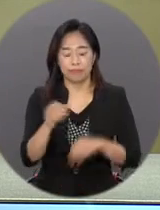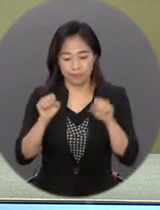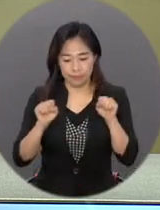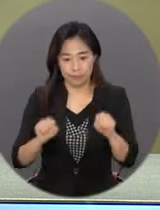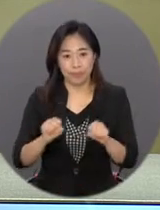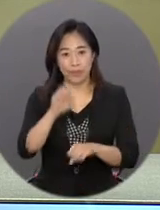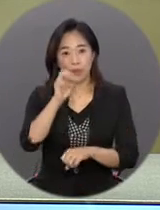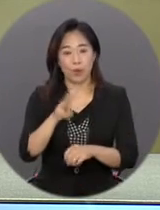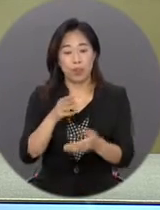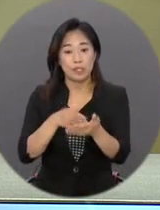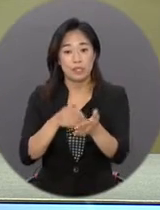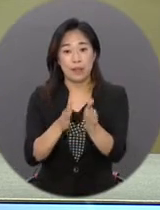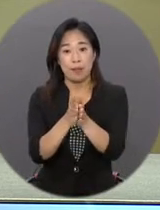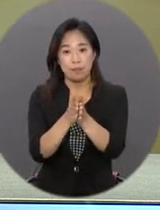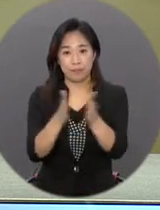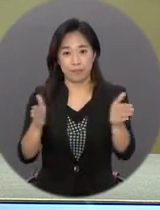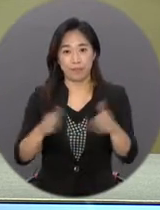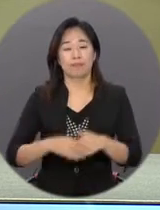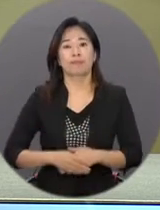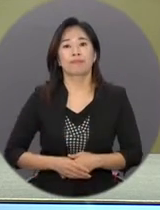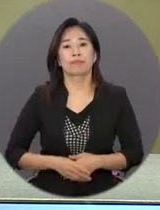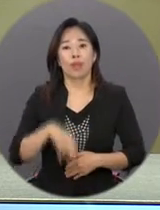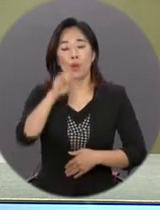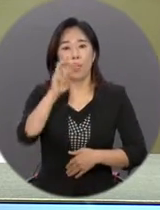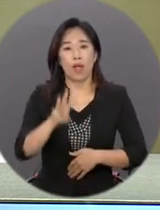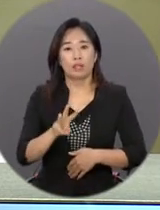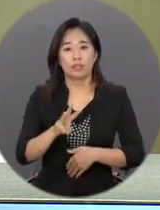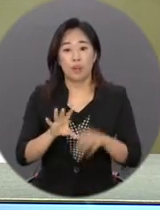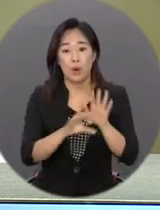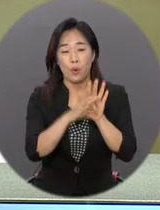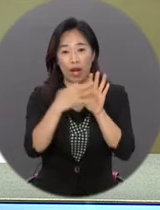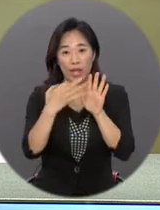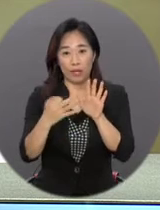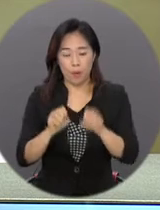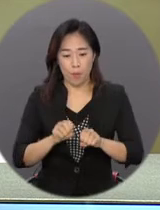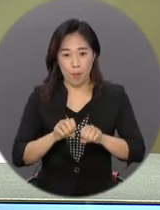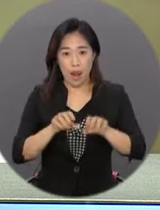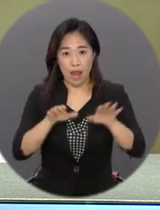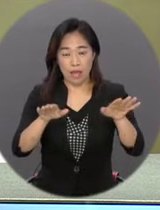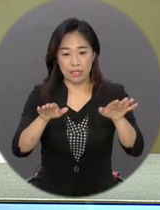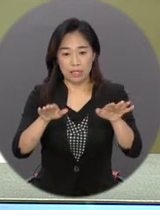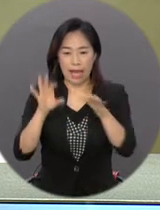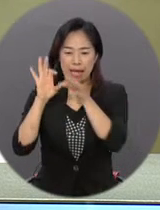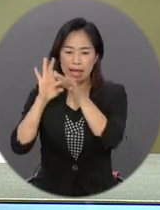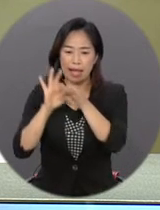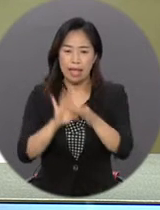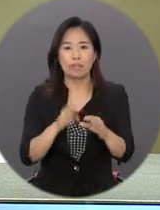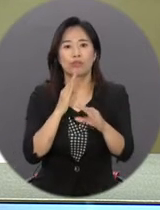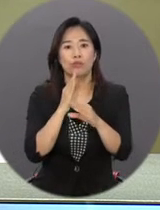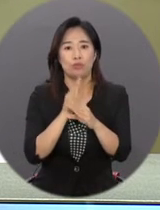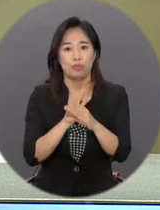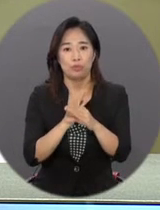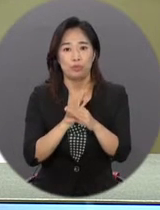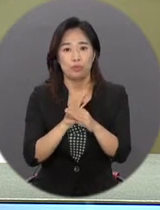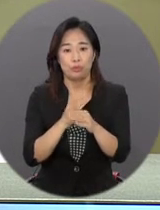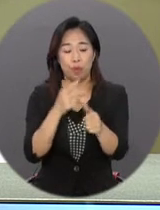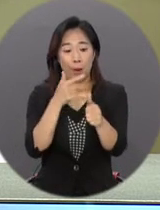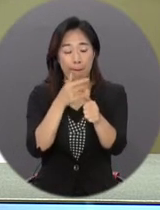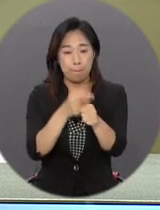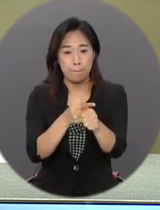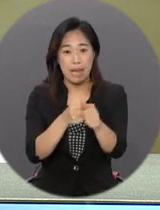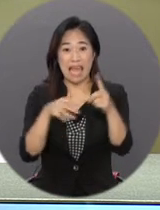여러분 안녕하십니까? 이어서 광주 전남권 소식입니다. 광주의 코로나19 확산세가 진정되질 않고 있습니다. 백신